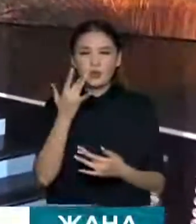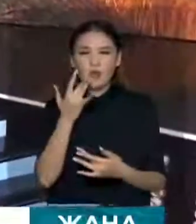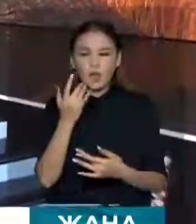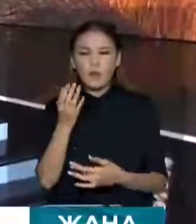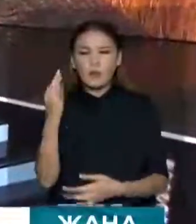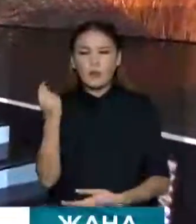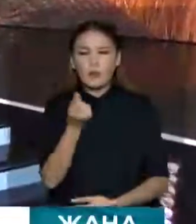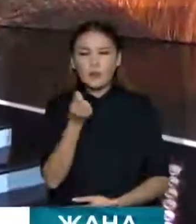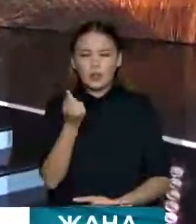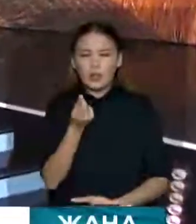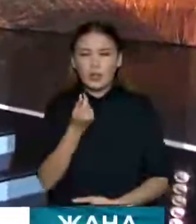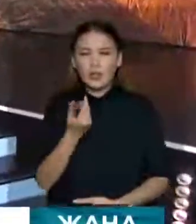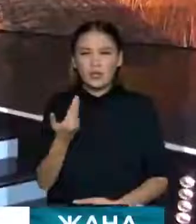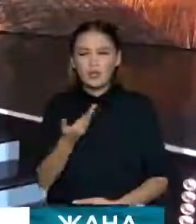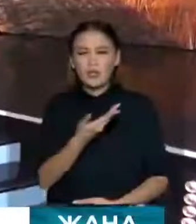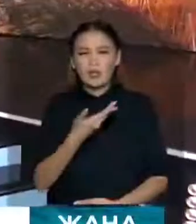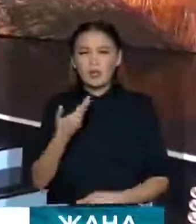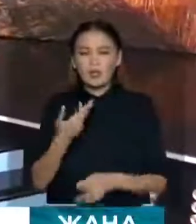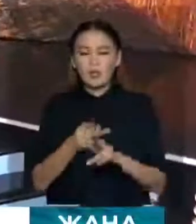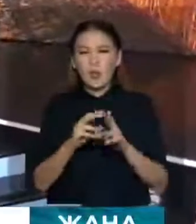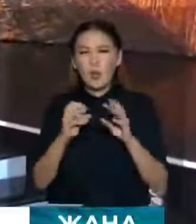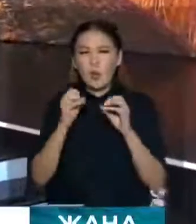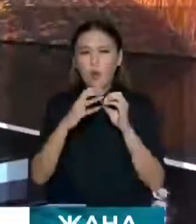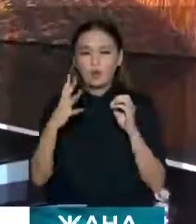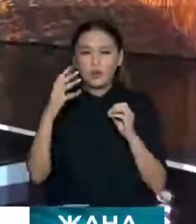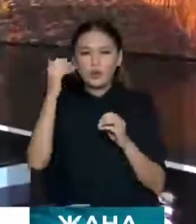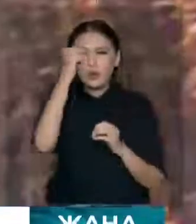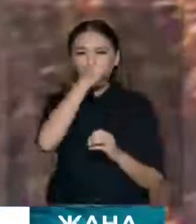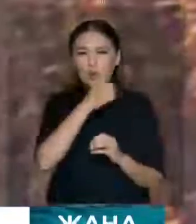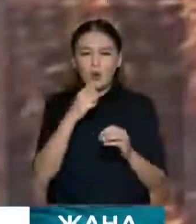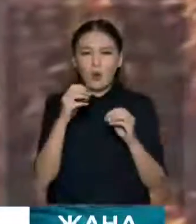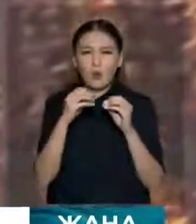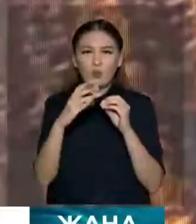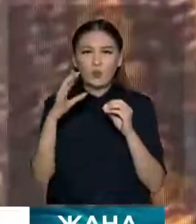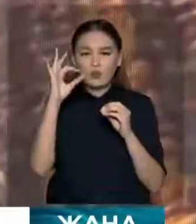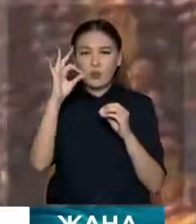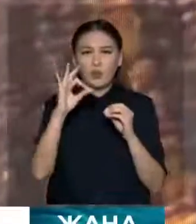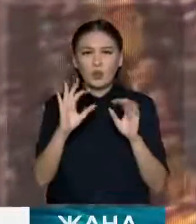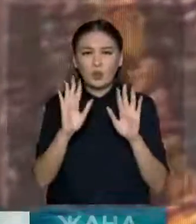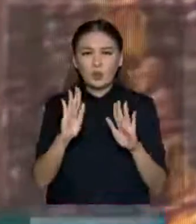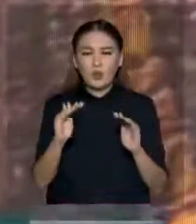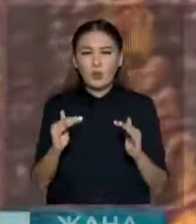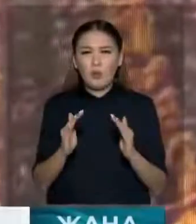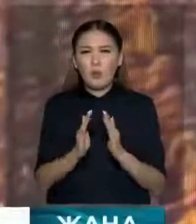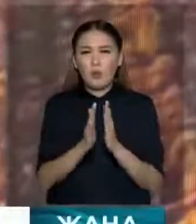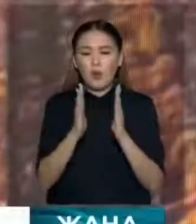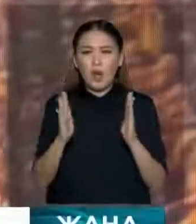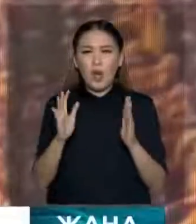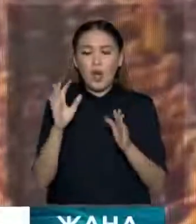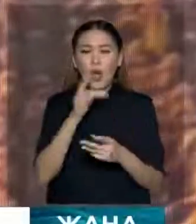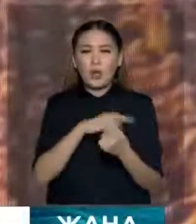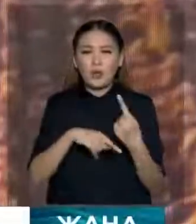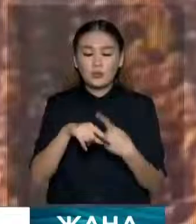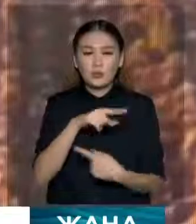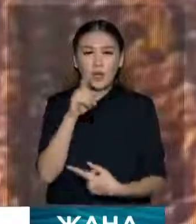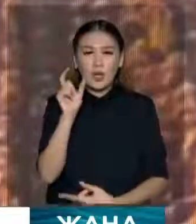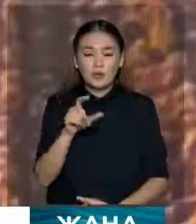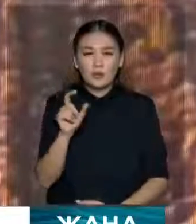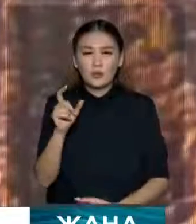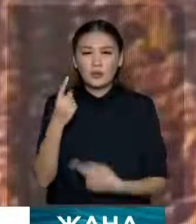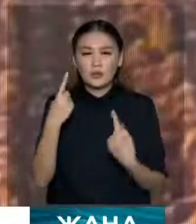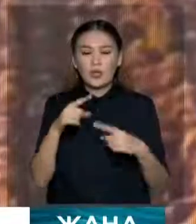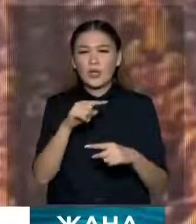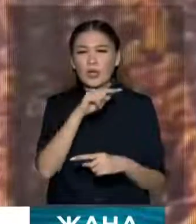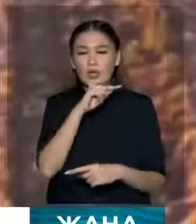Жаздық бидайдың өнімділігі соңғы 15 жылдың ішінде 15%-ға көбейіпті. Ал біздің мына серіктестерімізде, партнерларымызда,